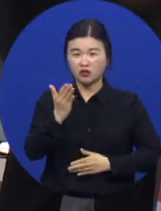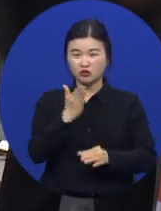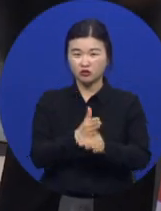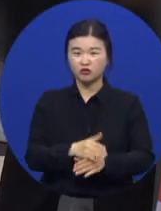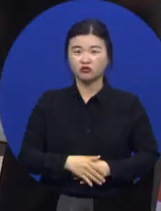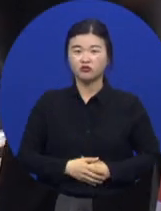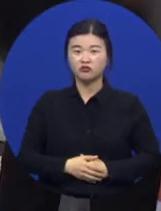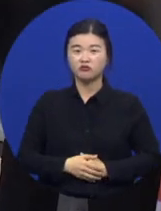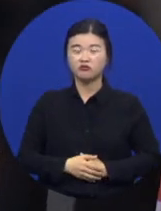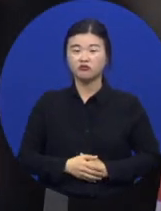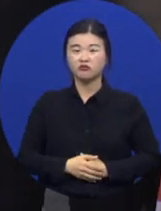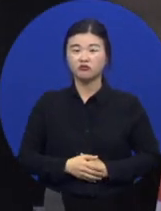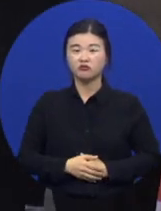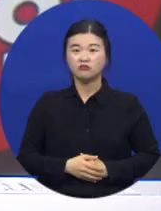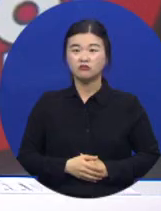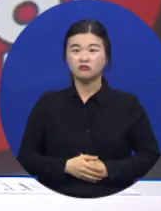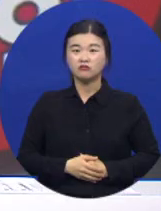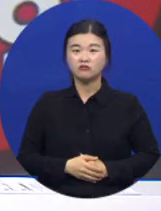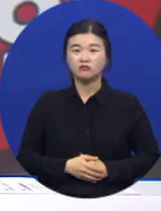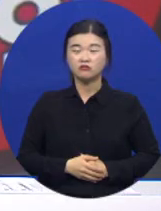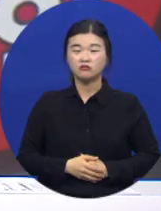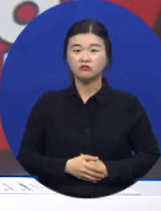뉴스 박주현입니다.